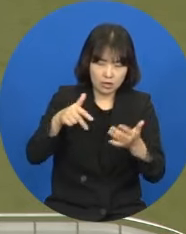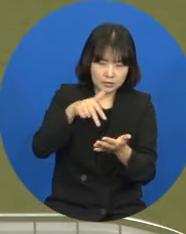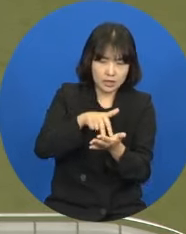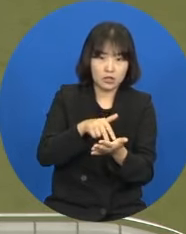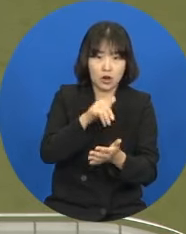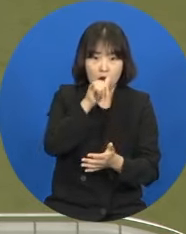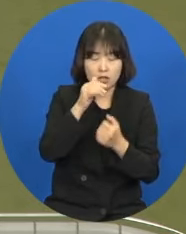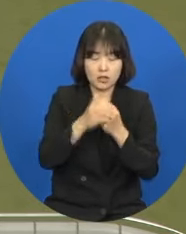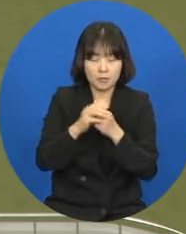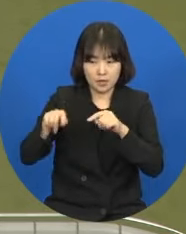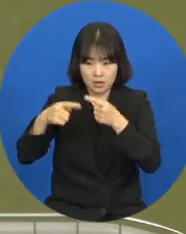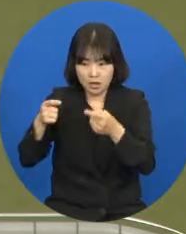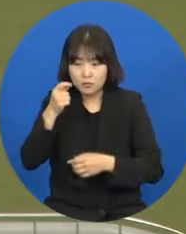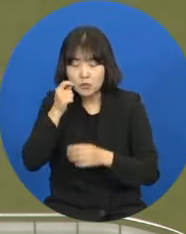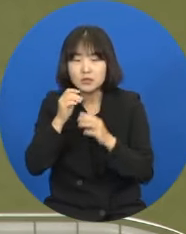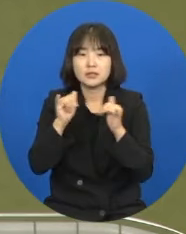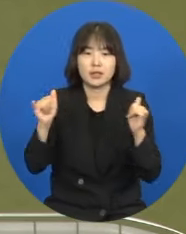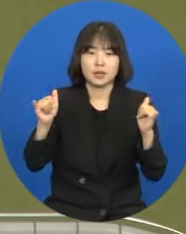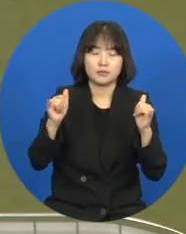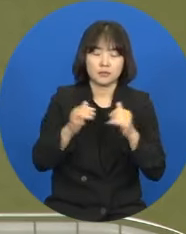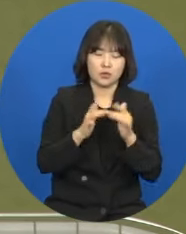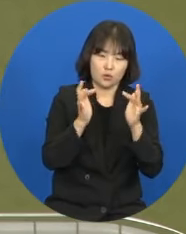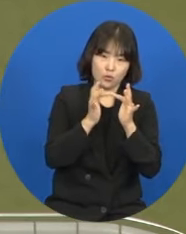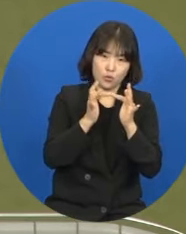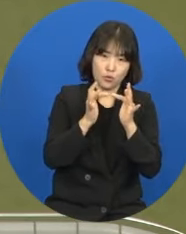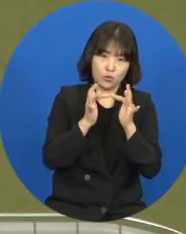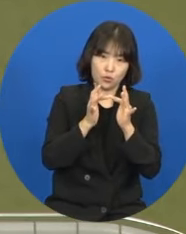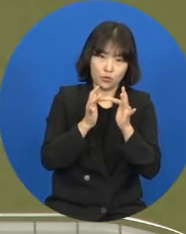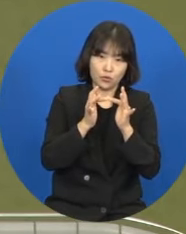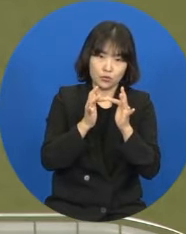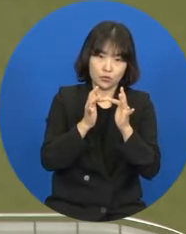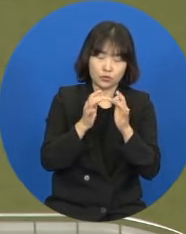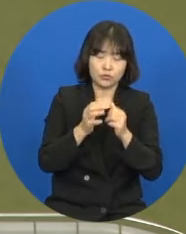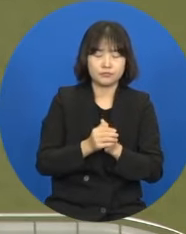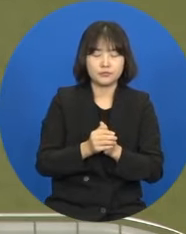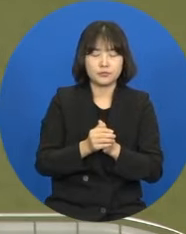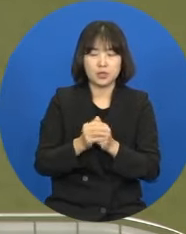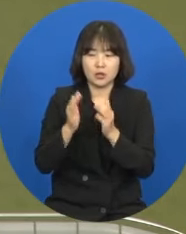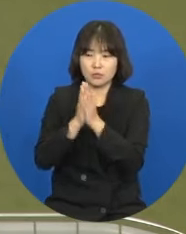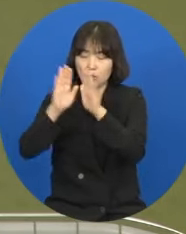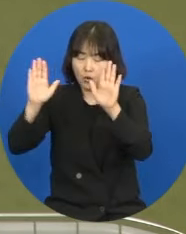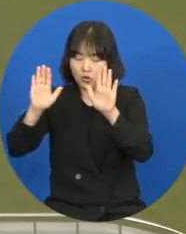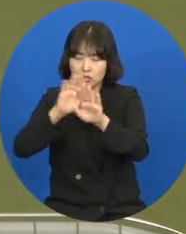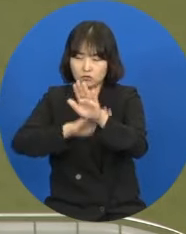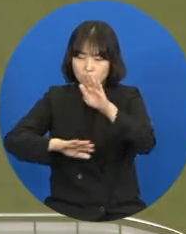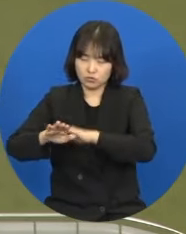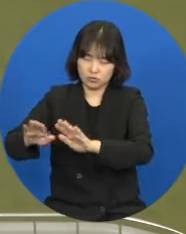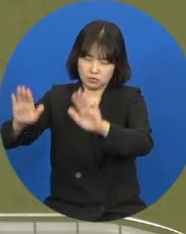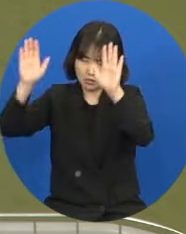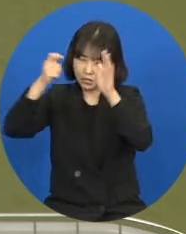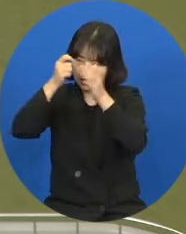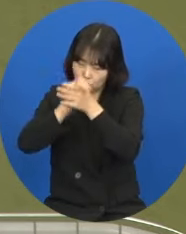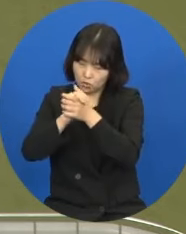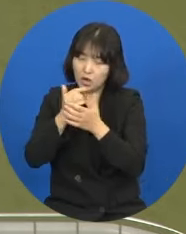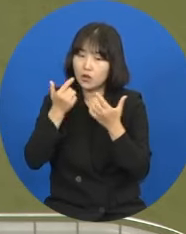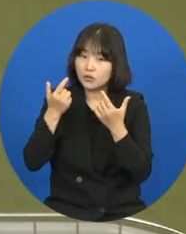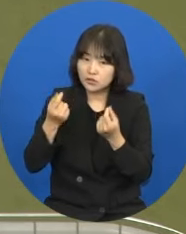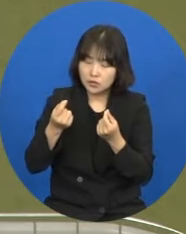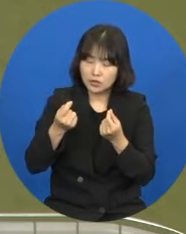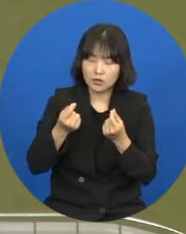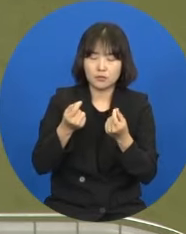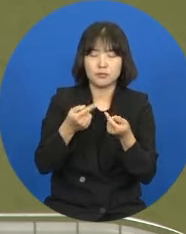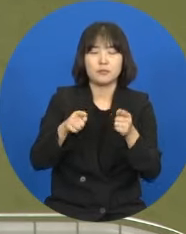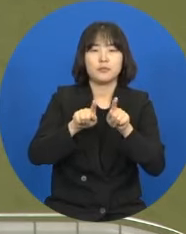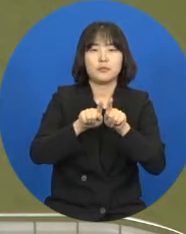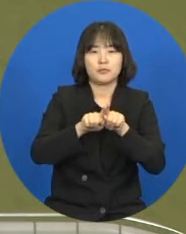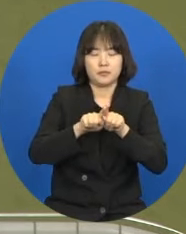분들은 부르신 곳에서 또 온라인에서 마치 모세가 두 손 들고 기도하는 것처럼 함께 꼭 나라를 위해서